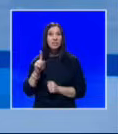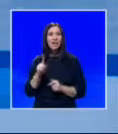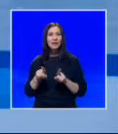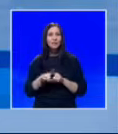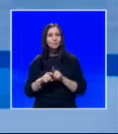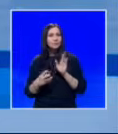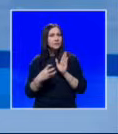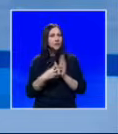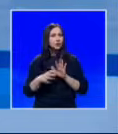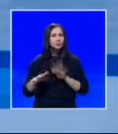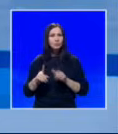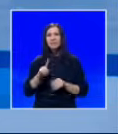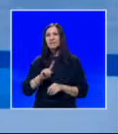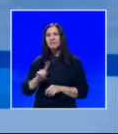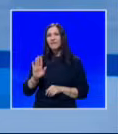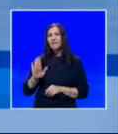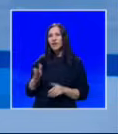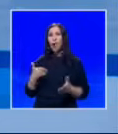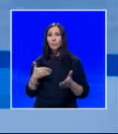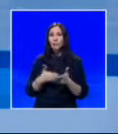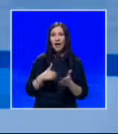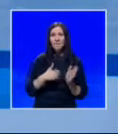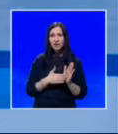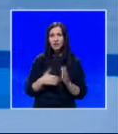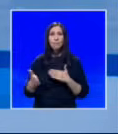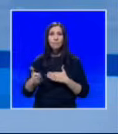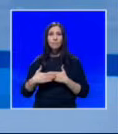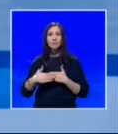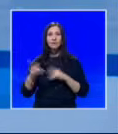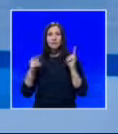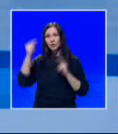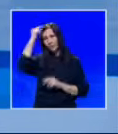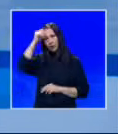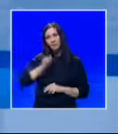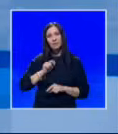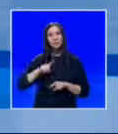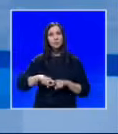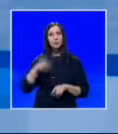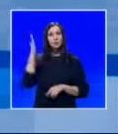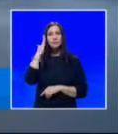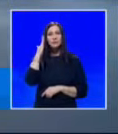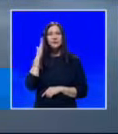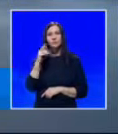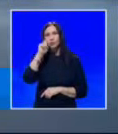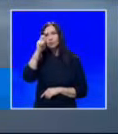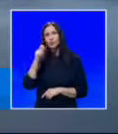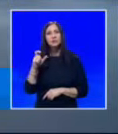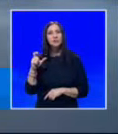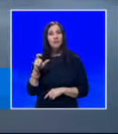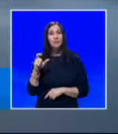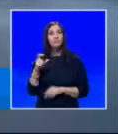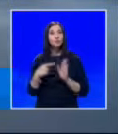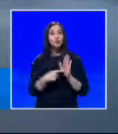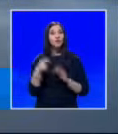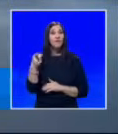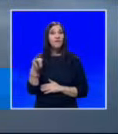знак, че може би и не ви ли опровергава факта, че ППДБ си запазват правосъдното министерство? господин Славов е